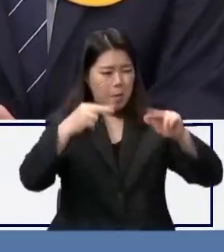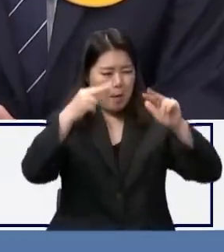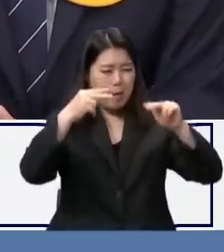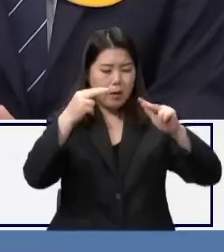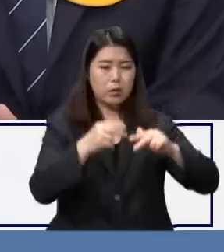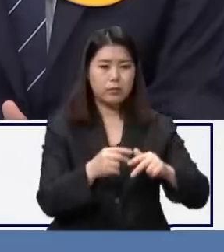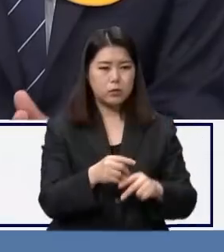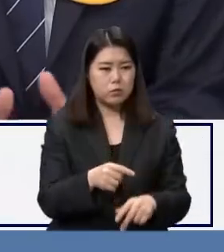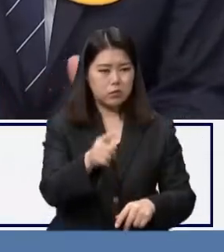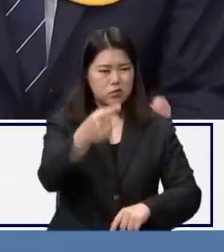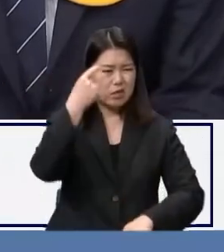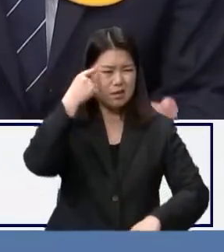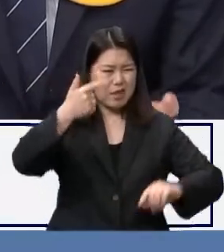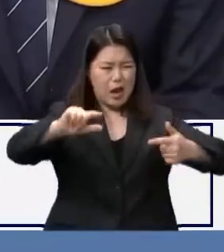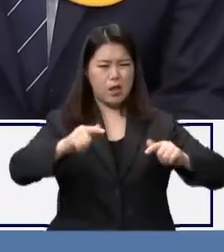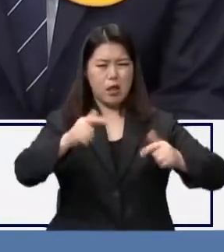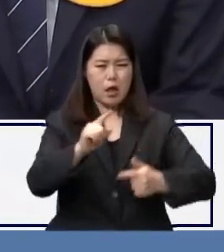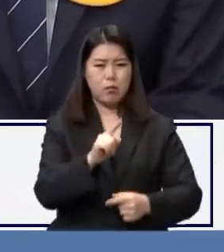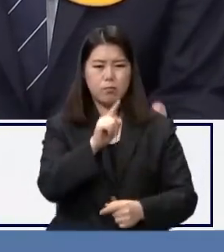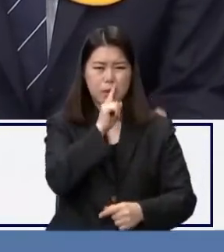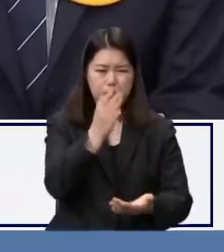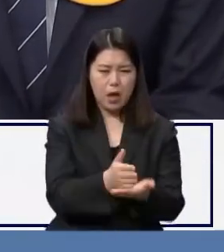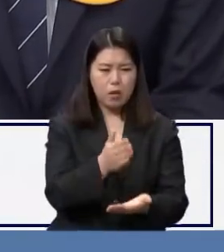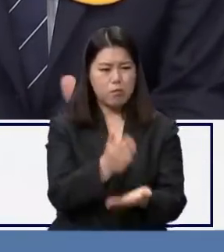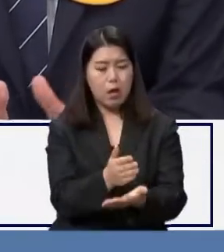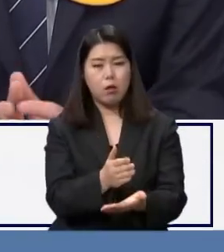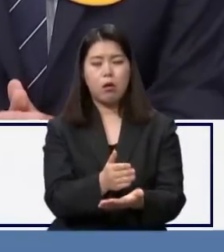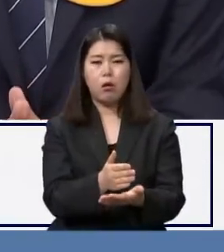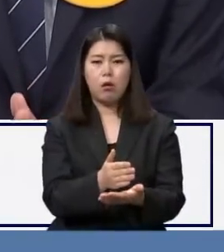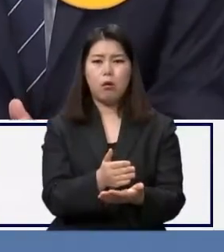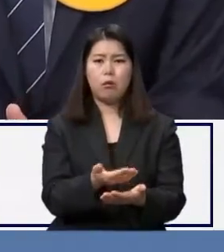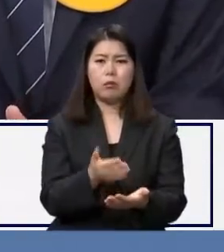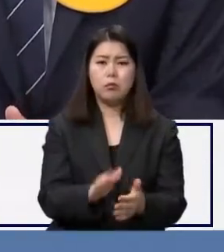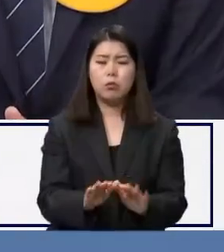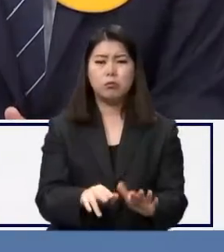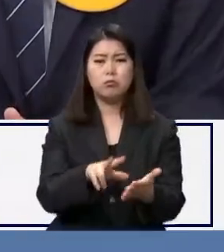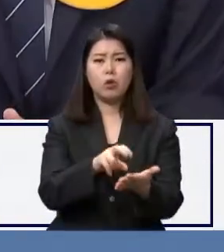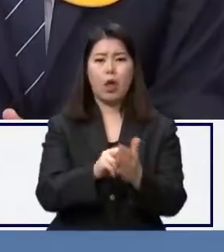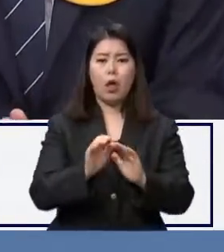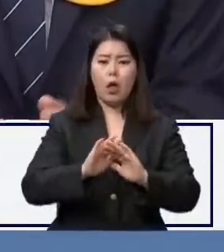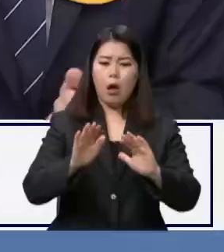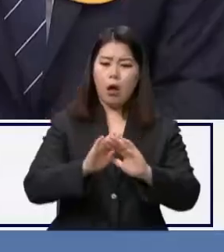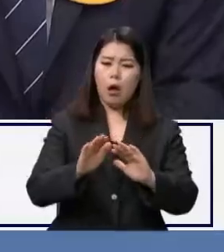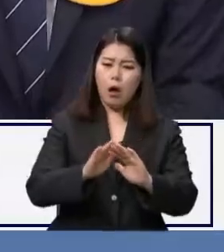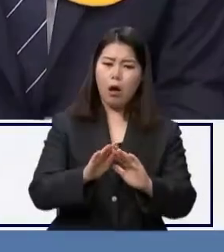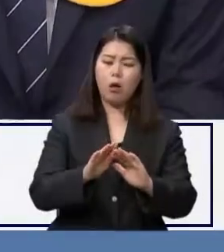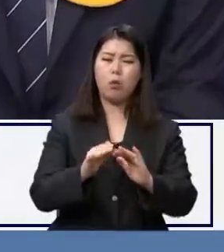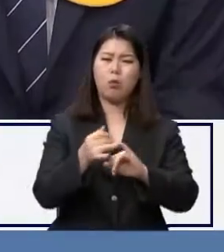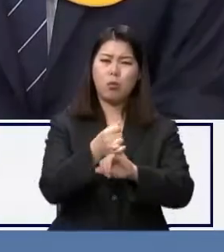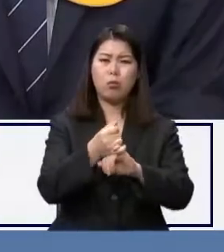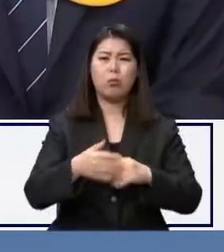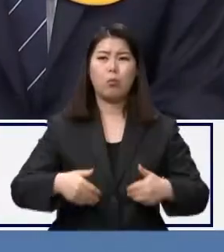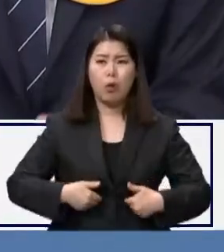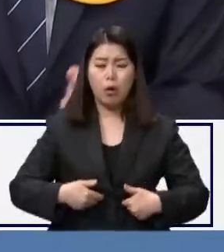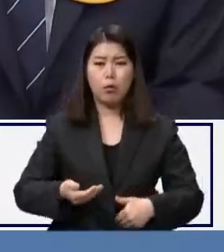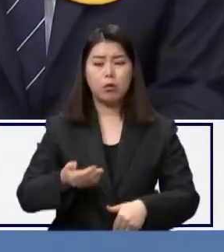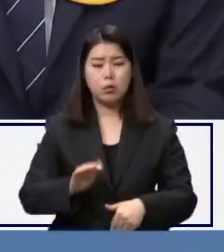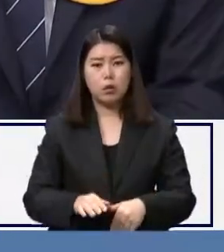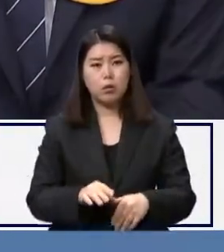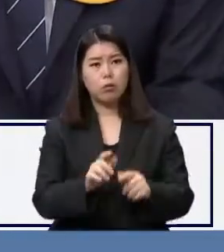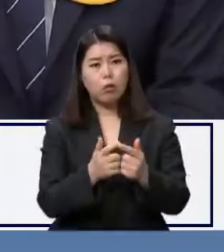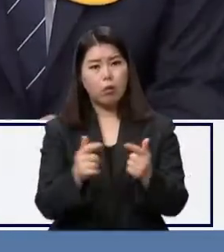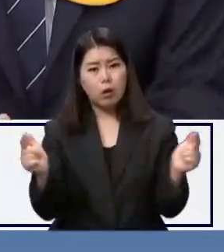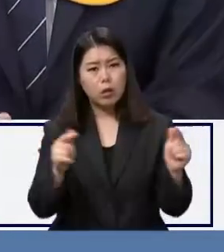공간으로 여겨지는데 여기이 문제를 풀어야 되는 절박함은 어디 가고 그 문제를 제기하는 사람들이